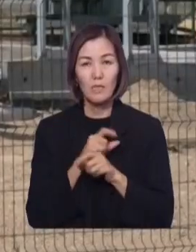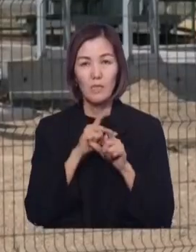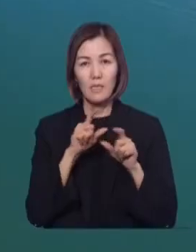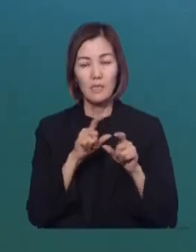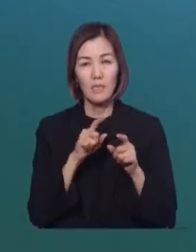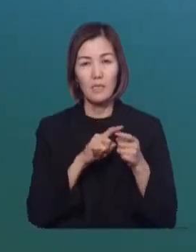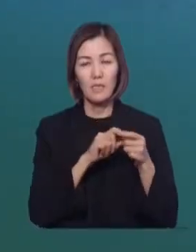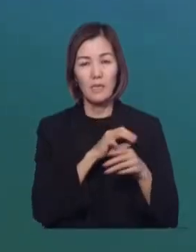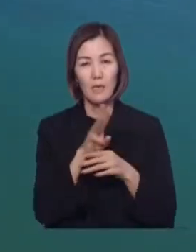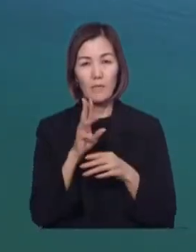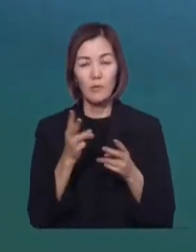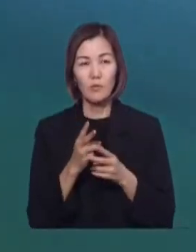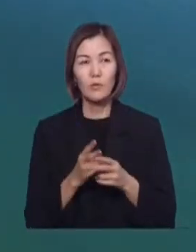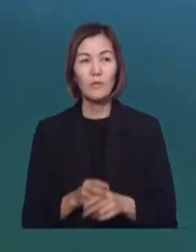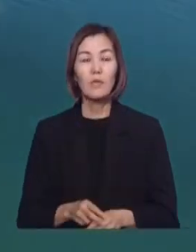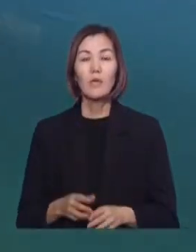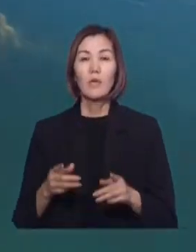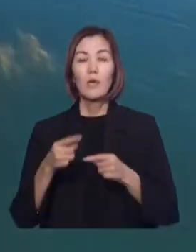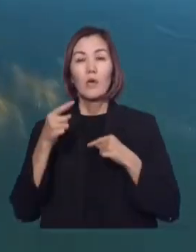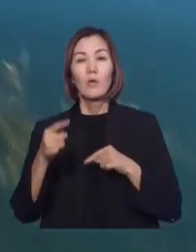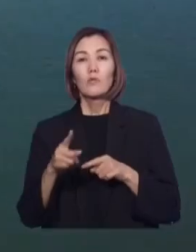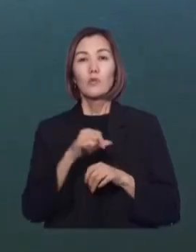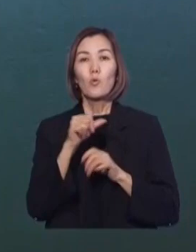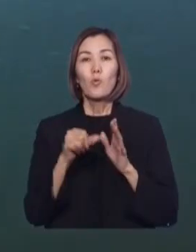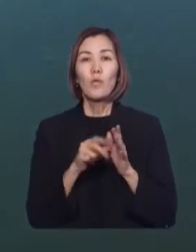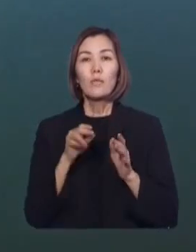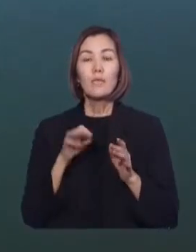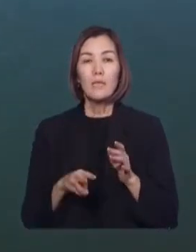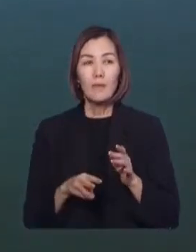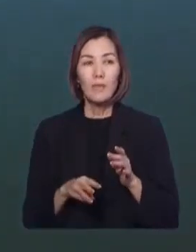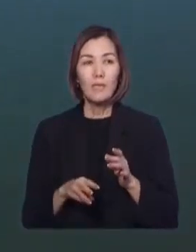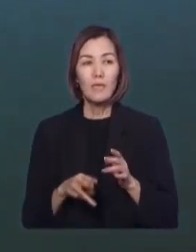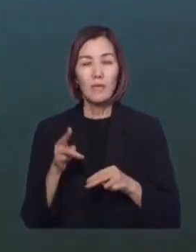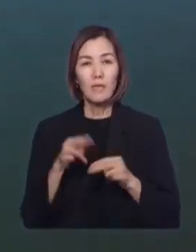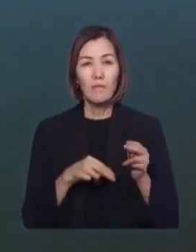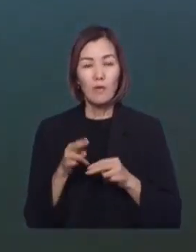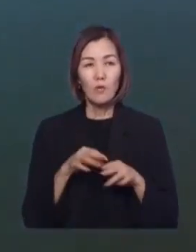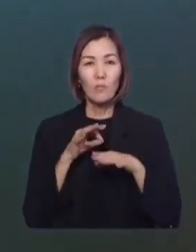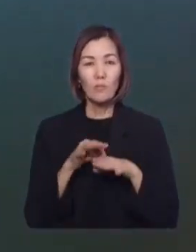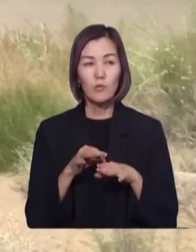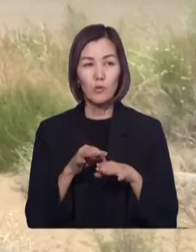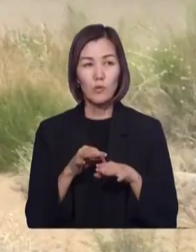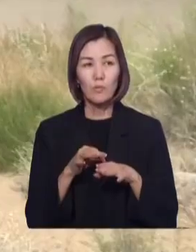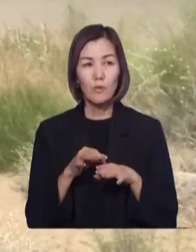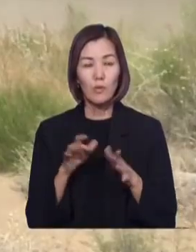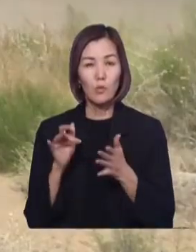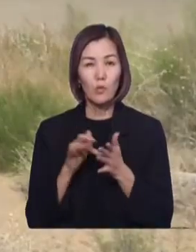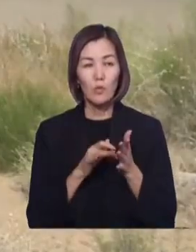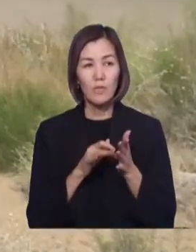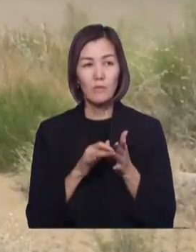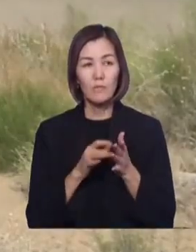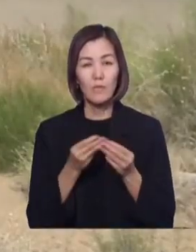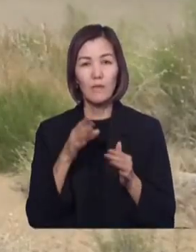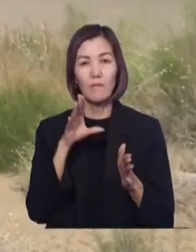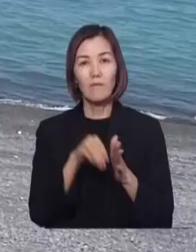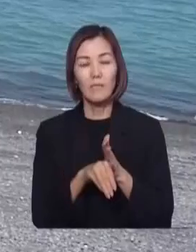беруіміз керек. Жобаға кірген жағалаудың ұзындығы 16 шақырым. Магистральды инженерлік инфрақұрылым жүргізілмей, туризм нысандарына инвестиция